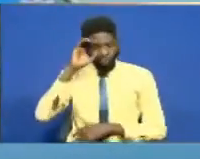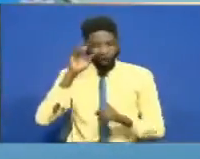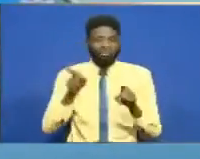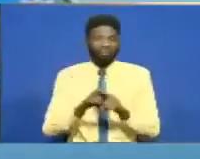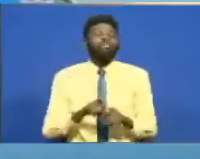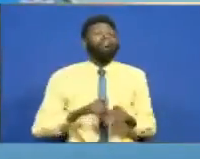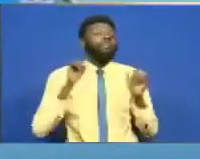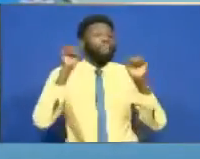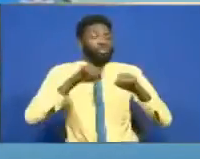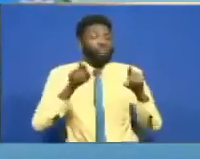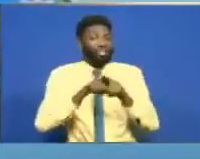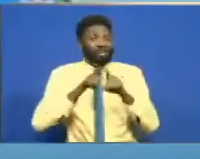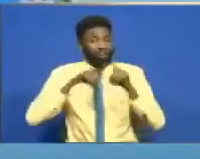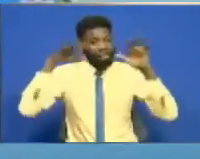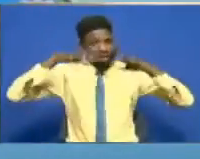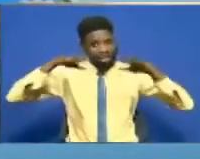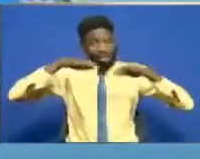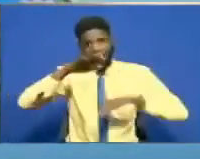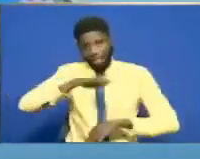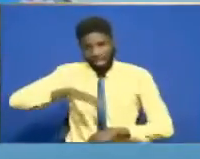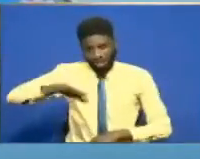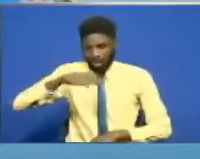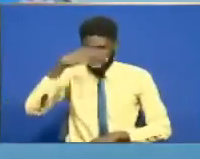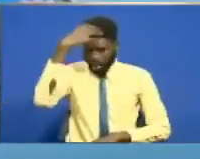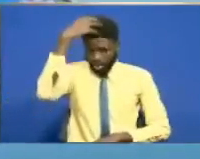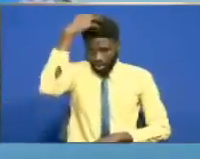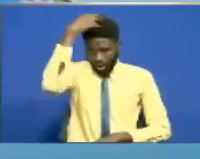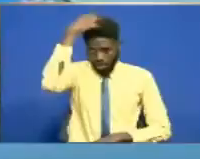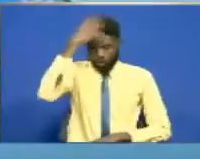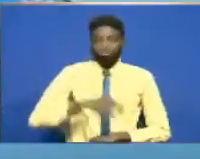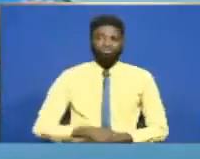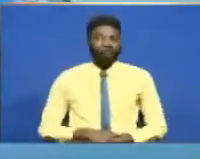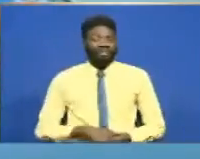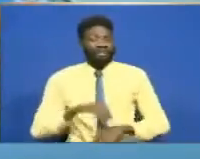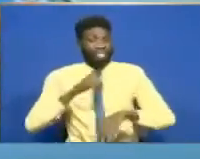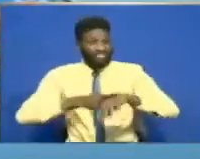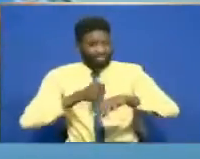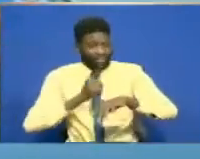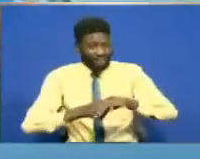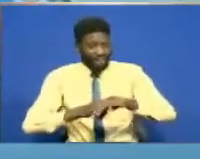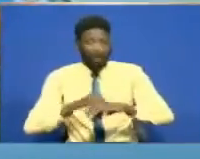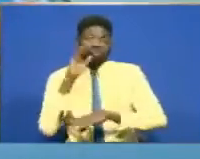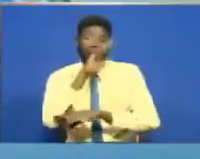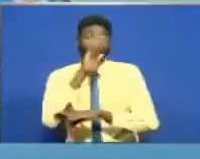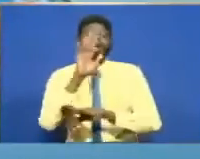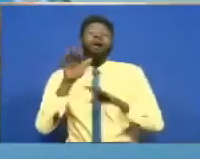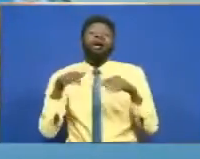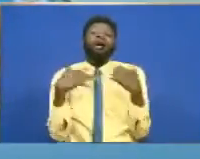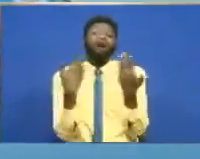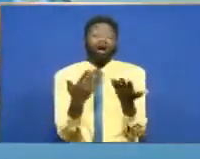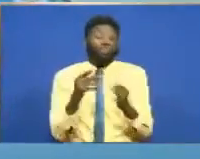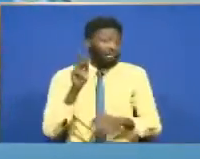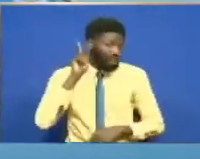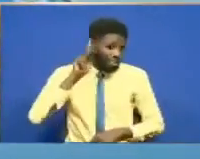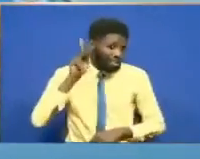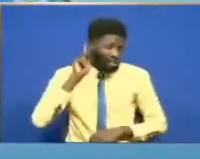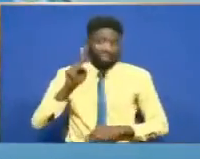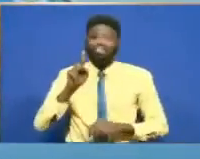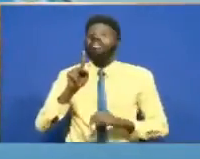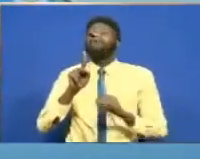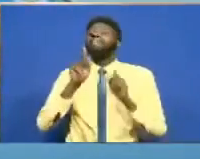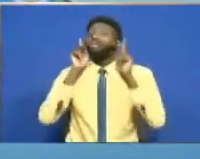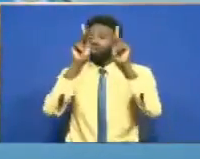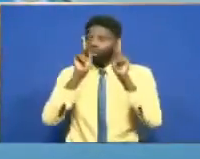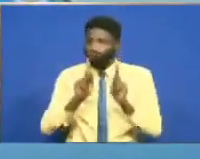mvua katika sehemu chache za kaunti ya Lamu. Nyakati za alasiri ni kwamba maeneo ya Kisii, Kisumu, Kericho